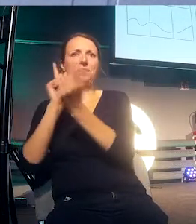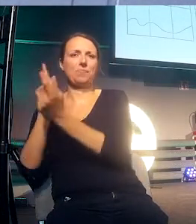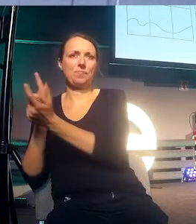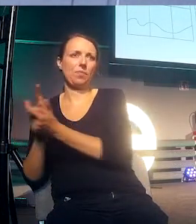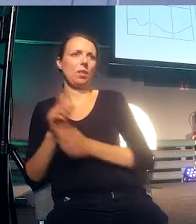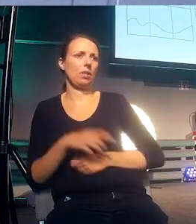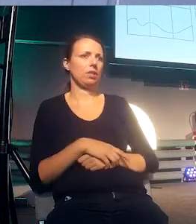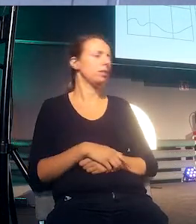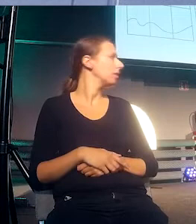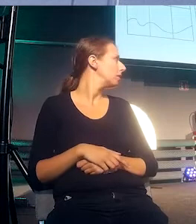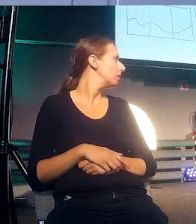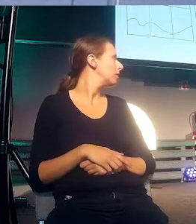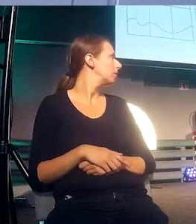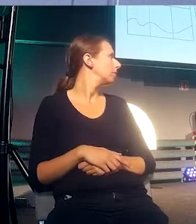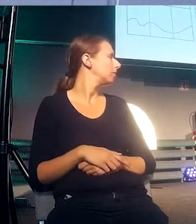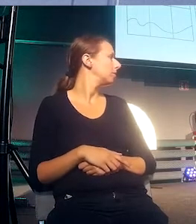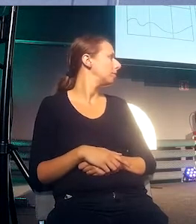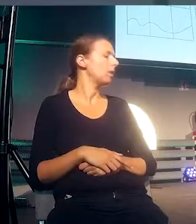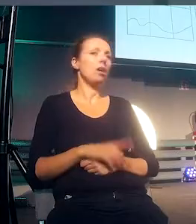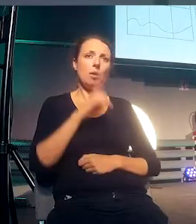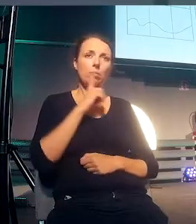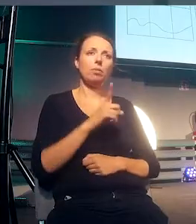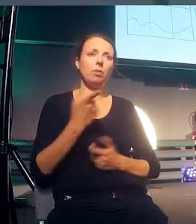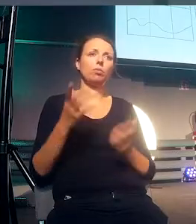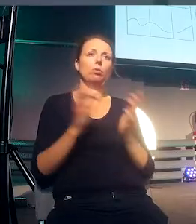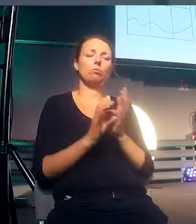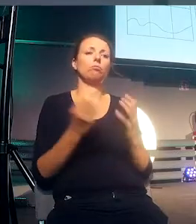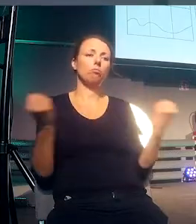bo często tego typu duże projekty wykonuje się w skramie,